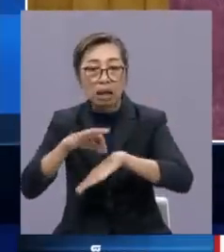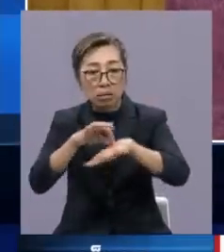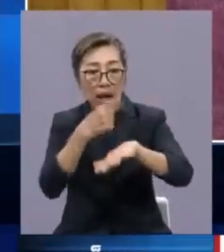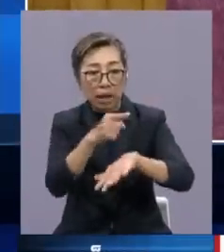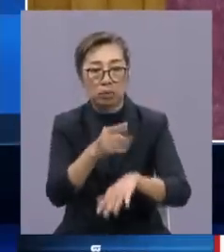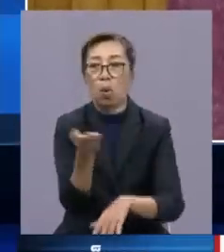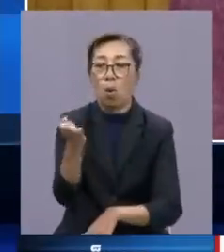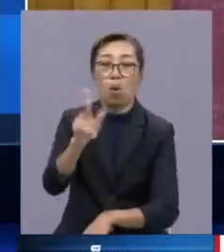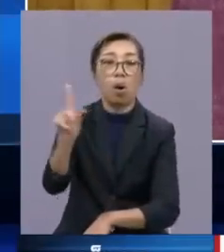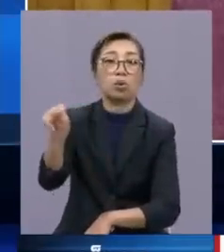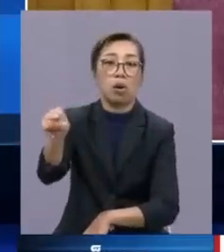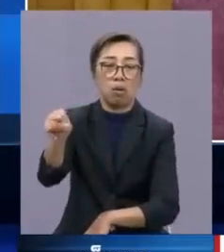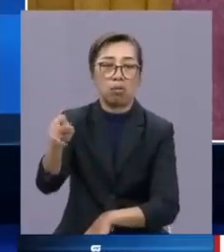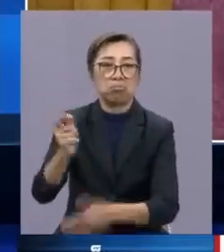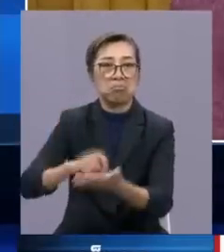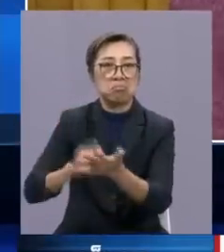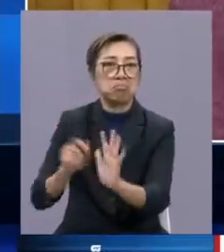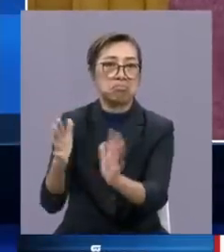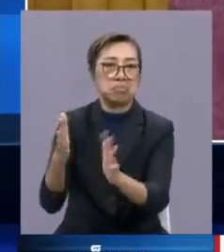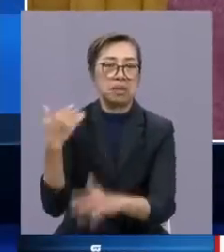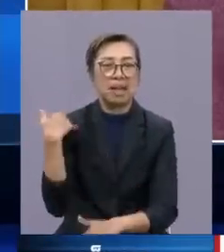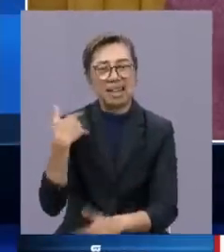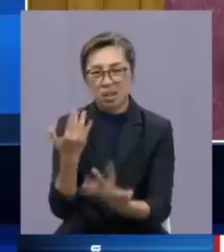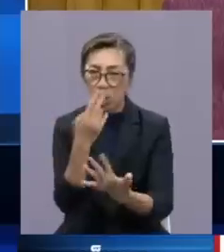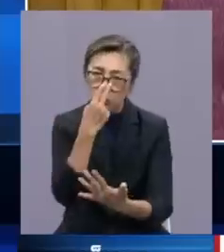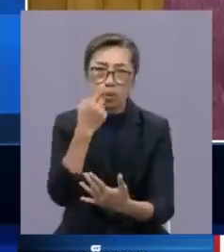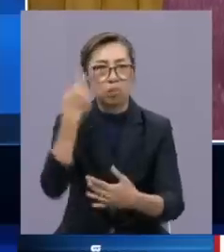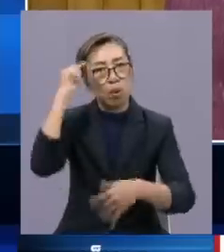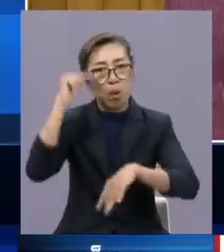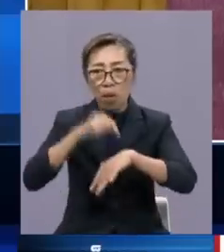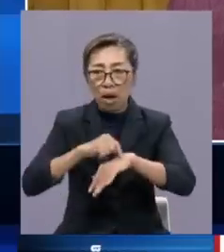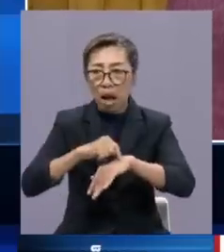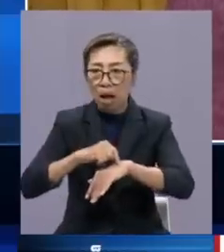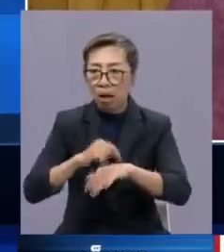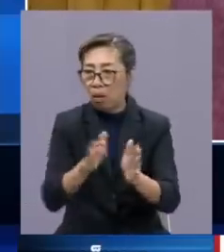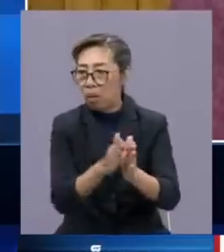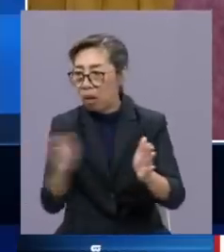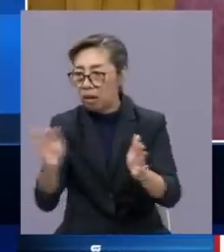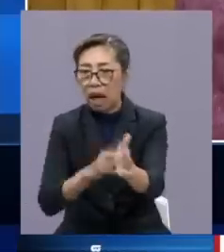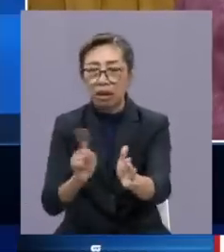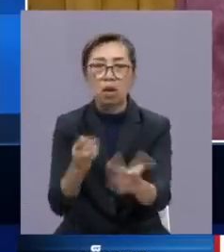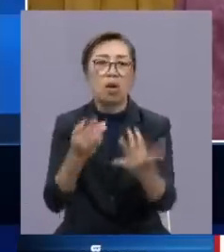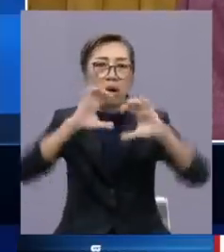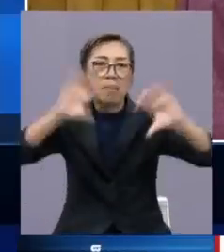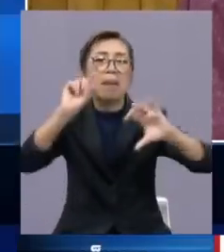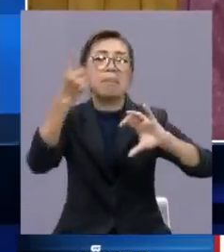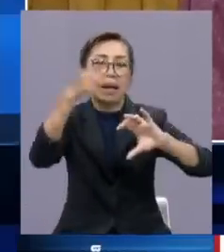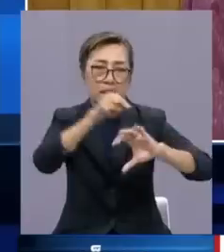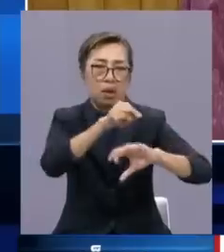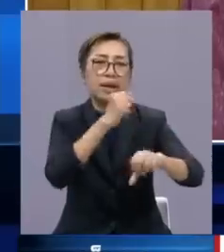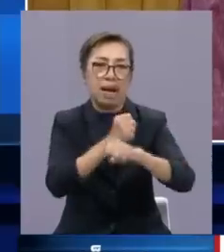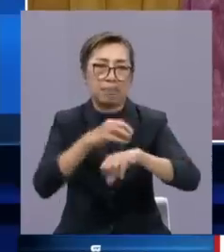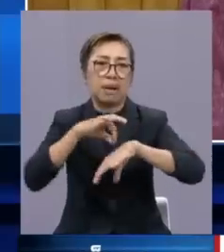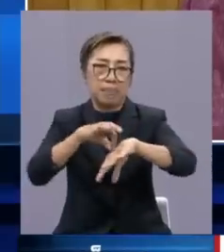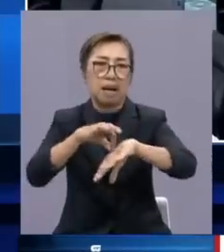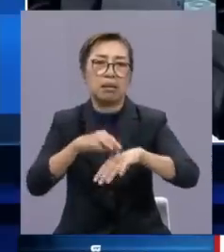าไว้รอดูว่านานหรือไม่ขณะนี้ยังไม่มีวี่แววว่าจะนานก็รอรัฐบาลใหม่เข้ามาดำเนินการก็แล้วกันแล้วก็สุดท้